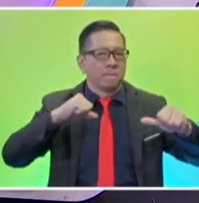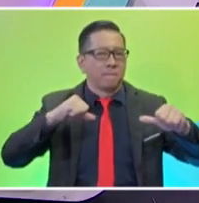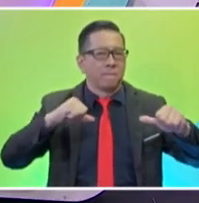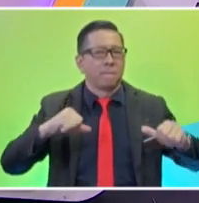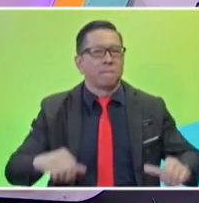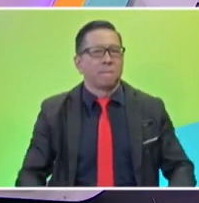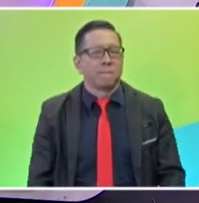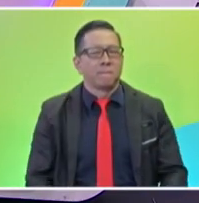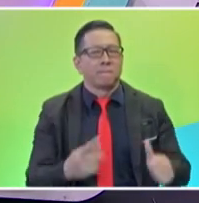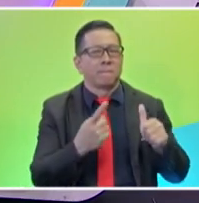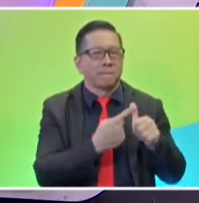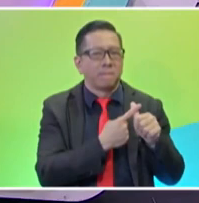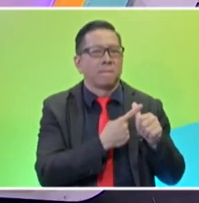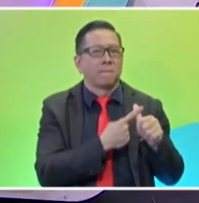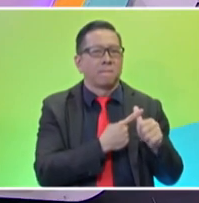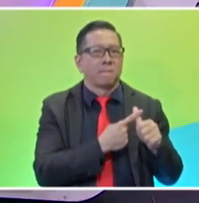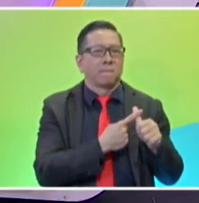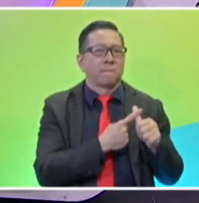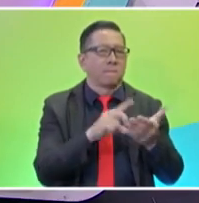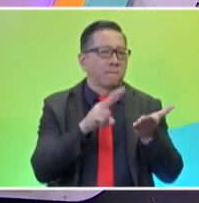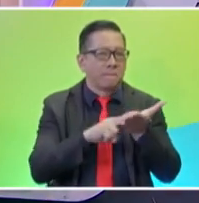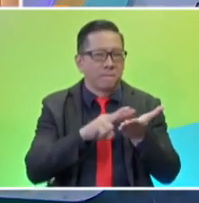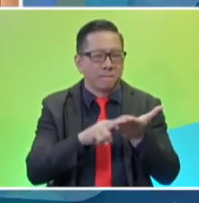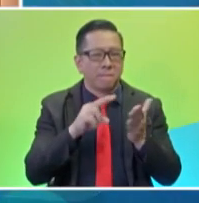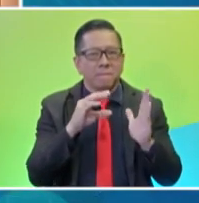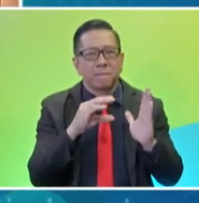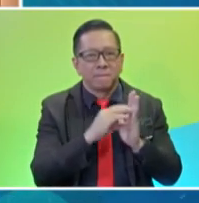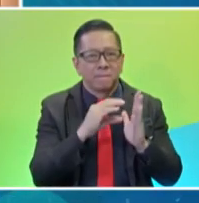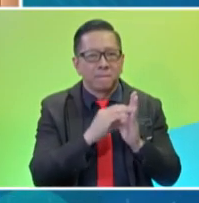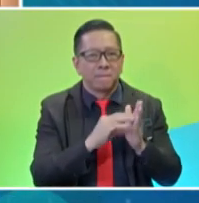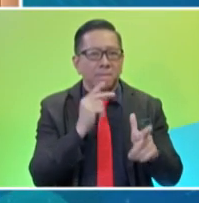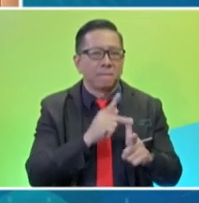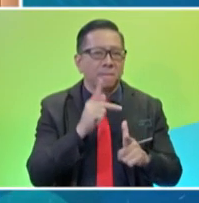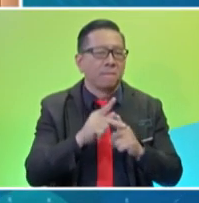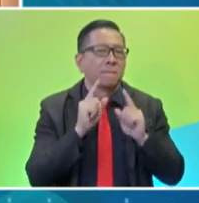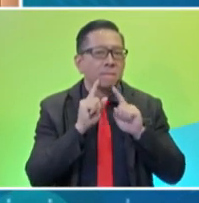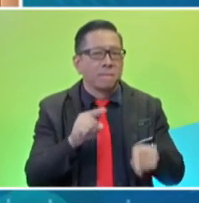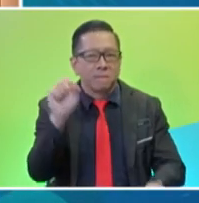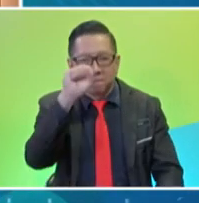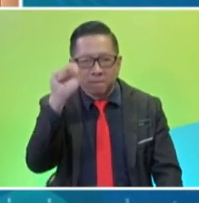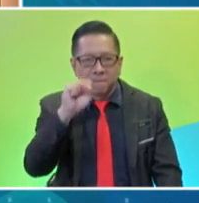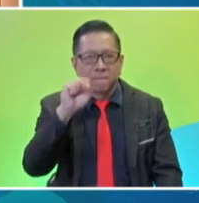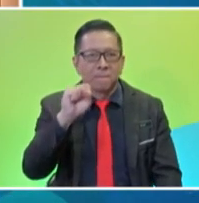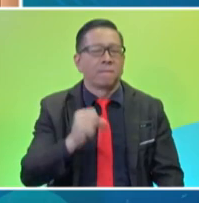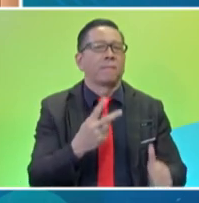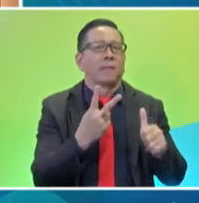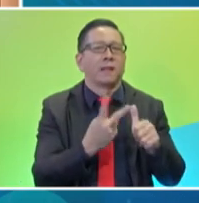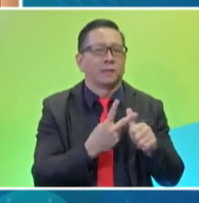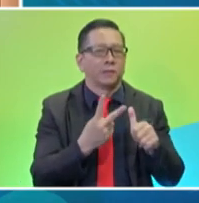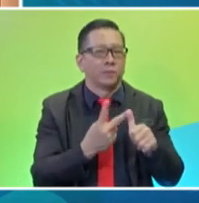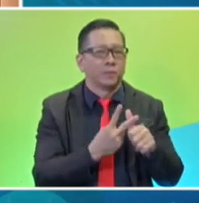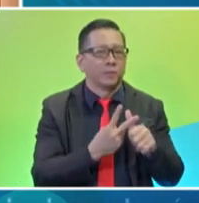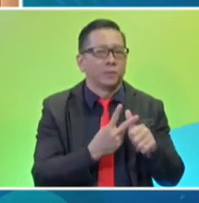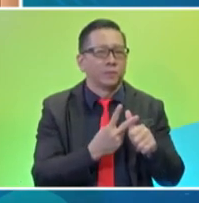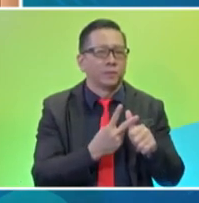bersama-sama yang pertama membaca petikan kemudian jawab soal lain yang kedua